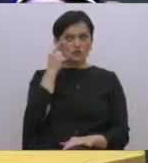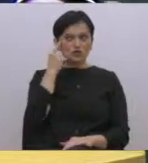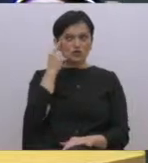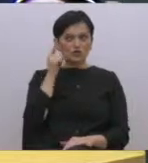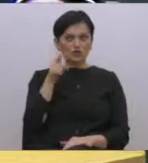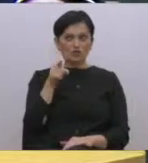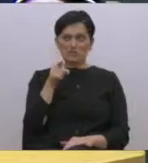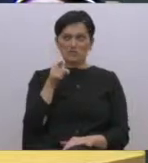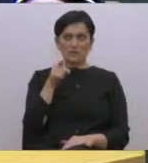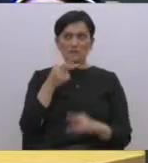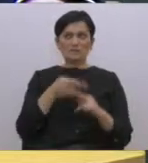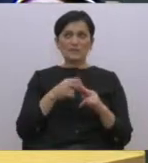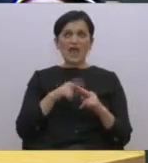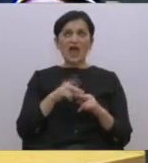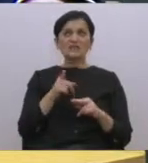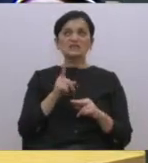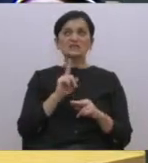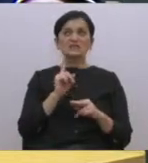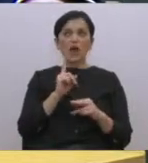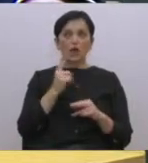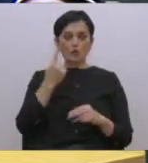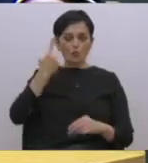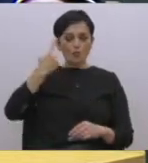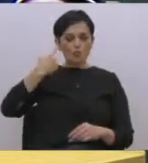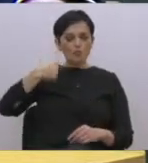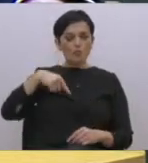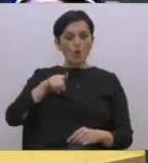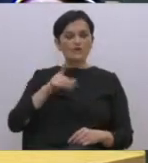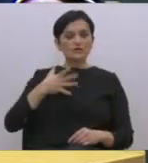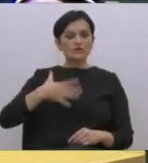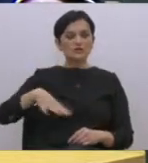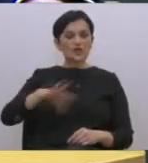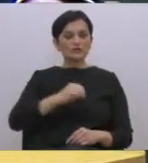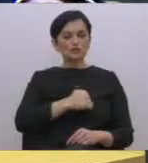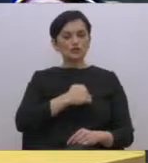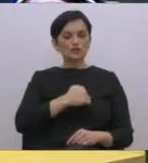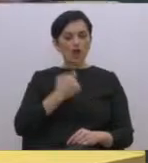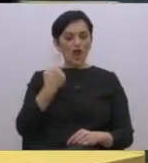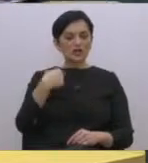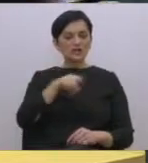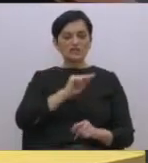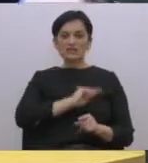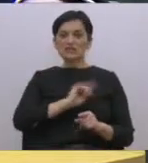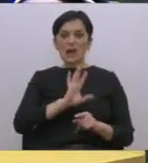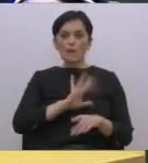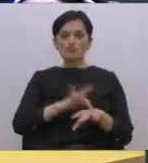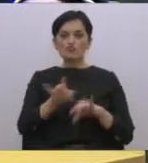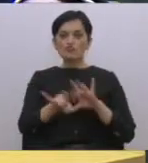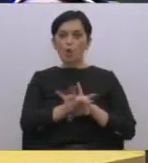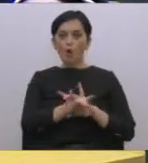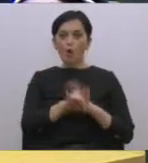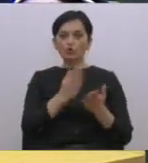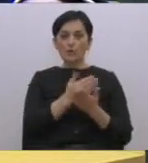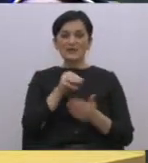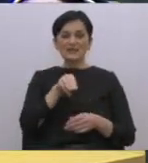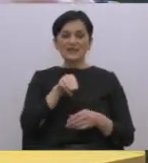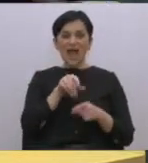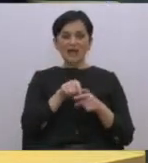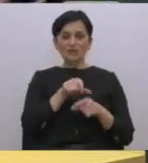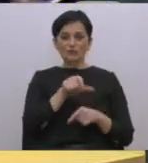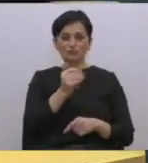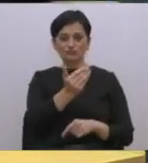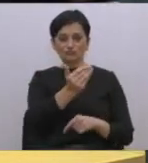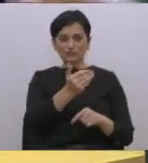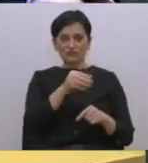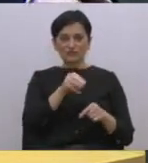ragața sapati omovali oba chiararis, sakartolos, jarși sam sahuri, arame, dar is monoba, es mati terminologia.